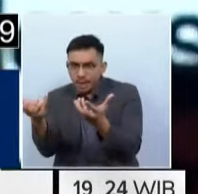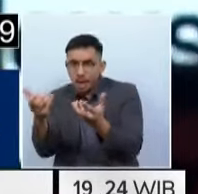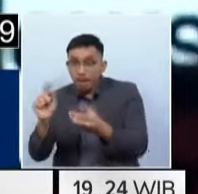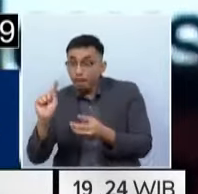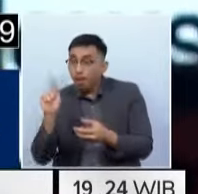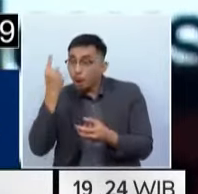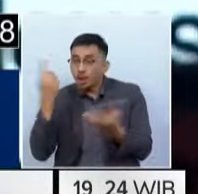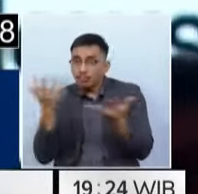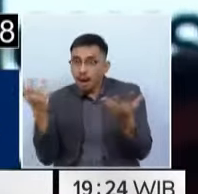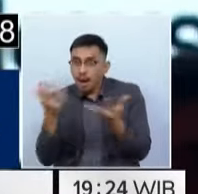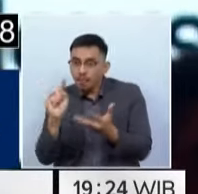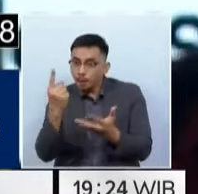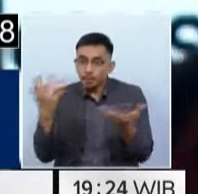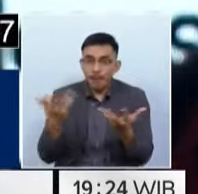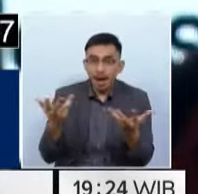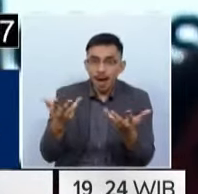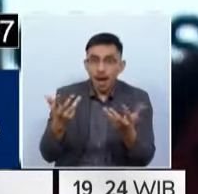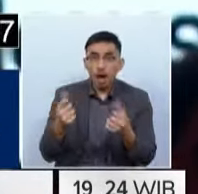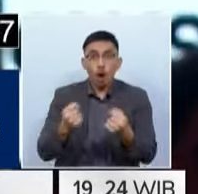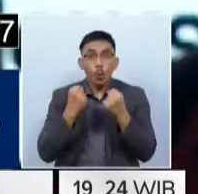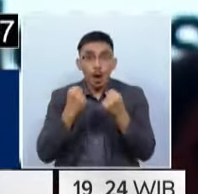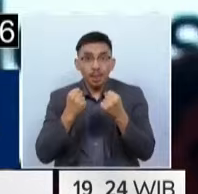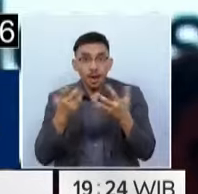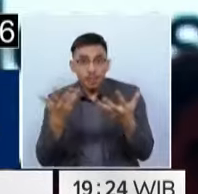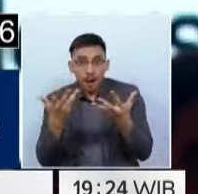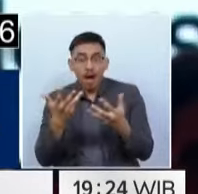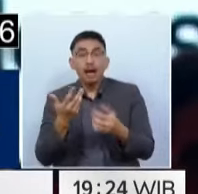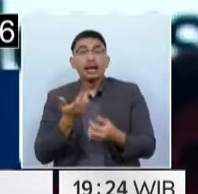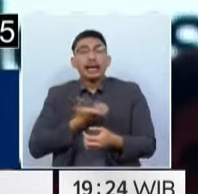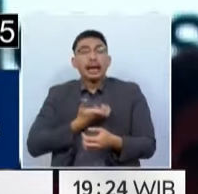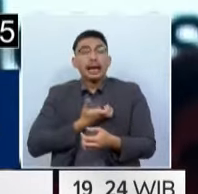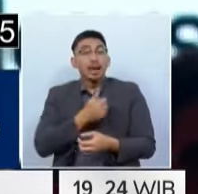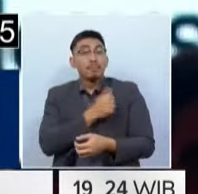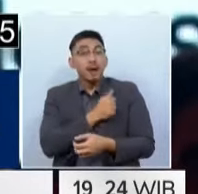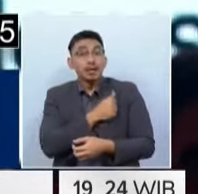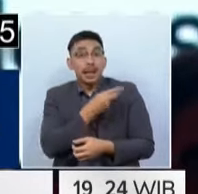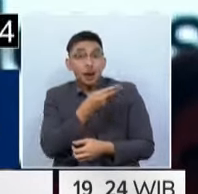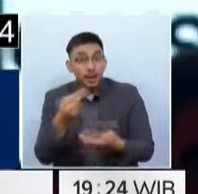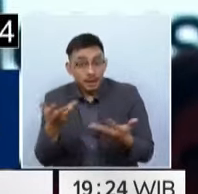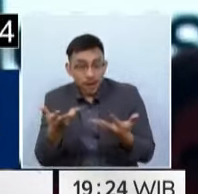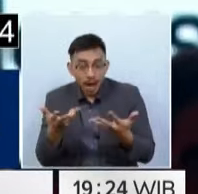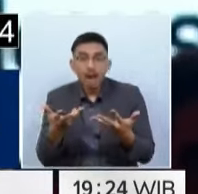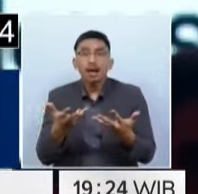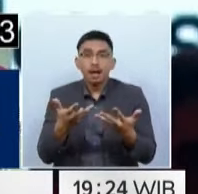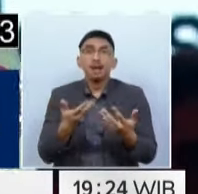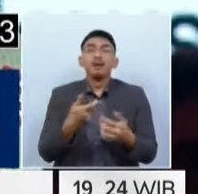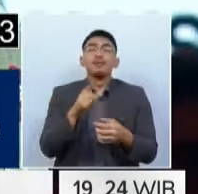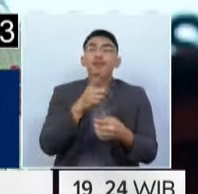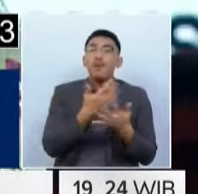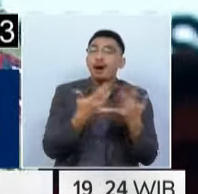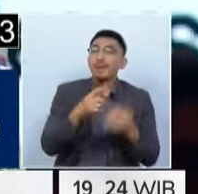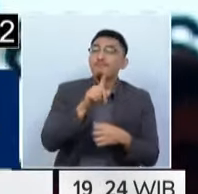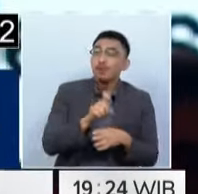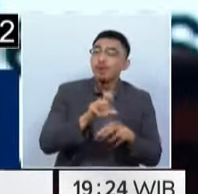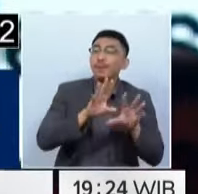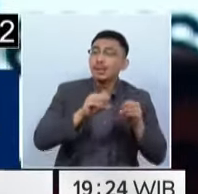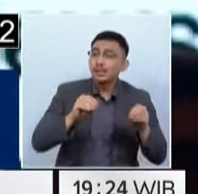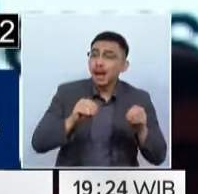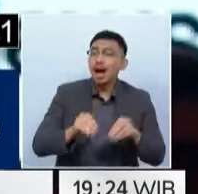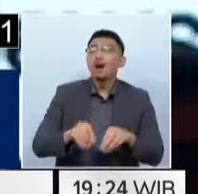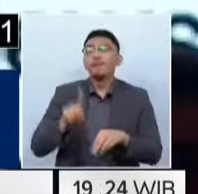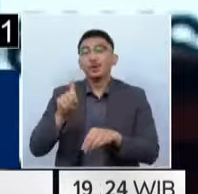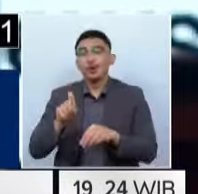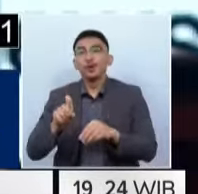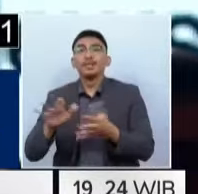keinginan dari bangsa dan negara ini rakyat Butuh bekerja rakyat butuh lapangan kerja lebih banyak investasi